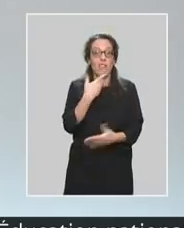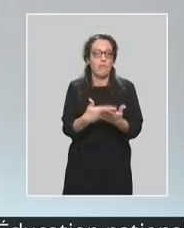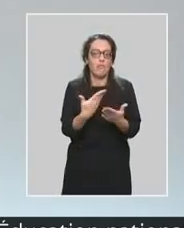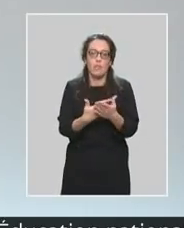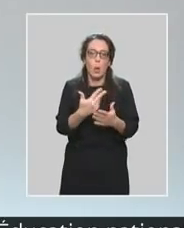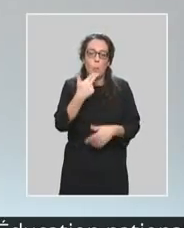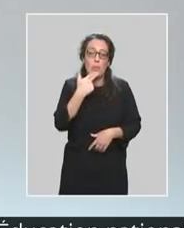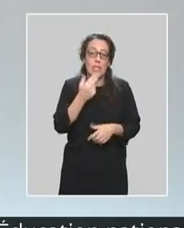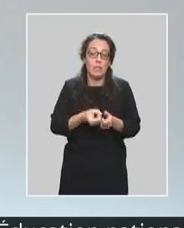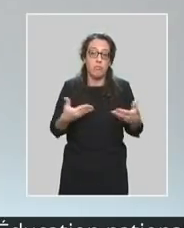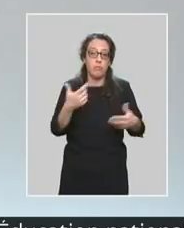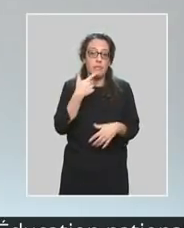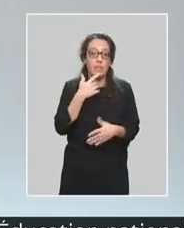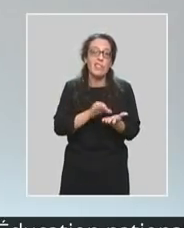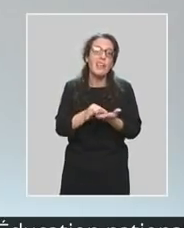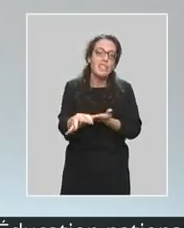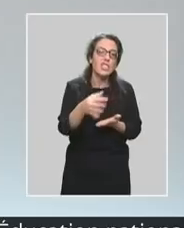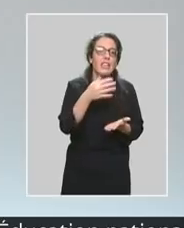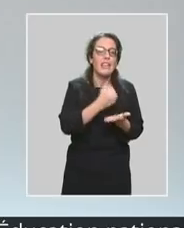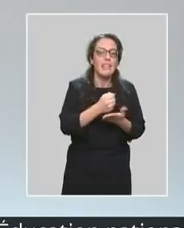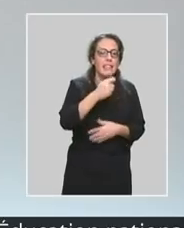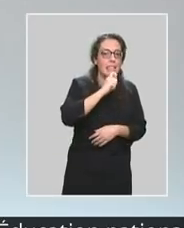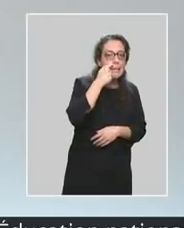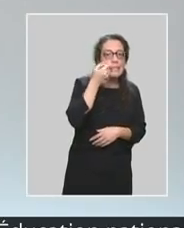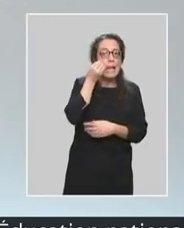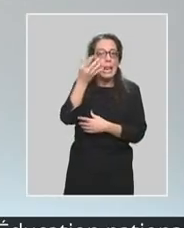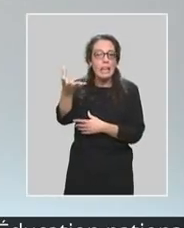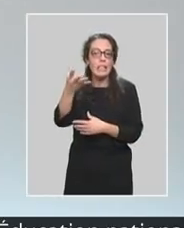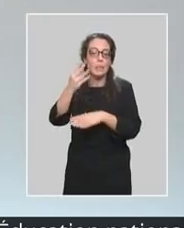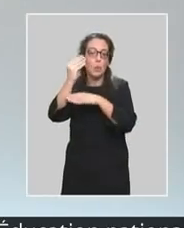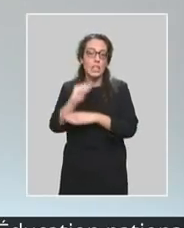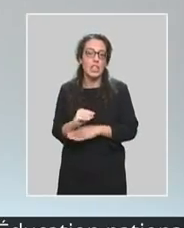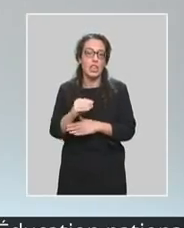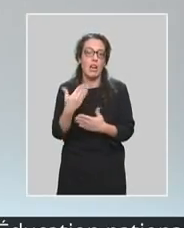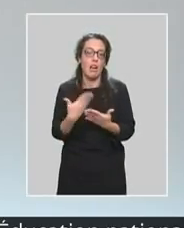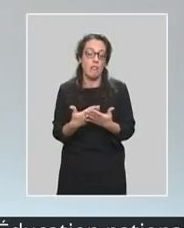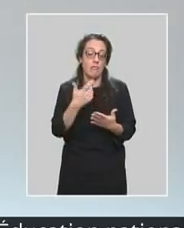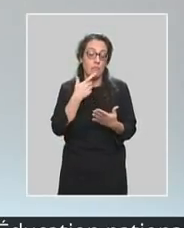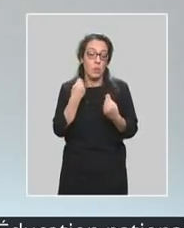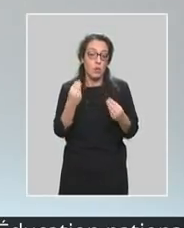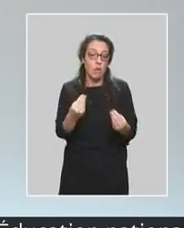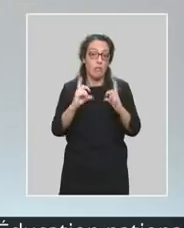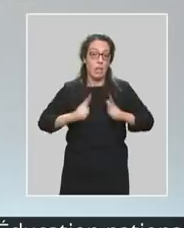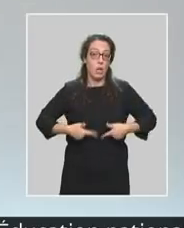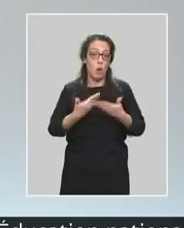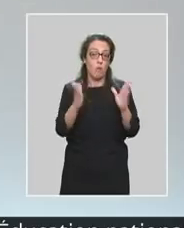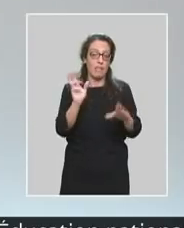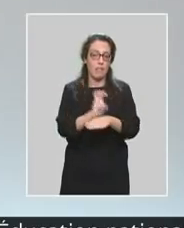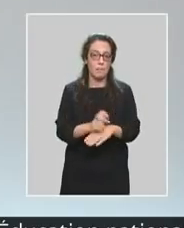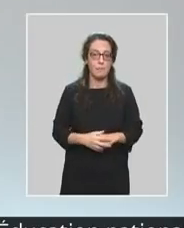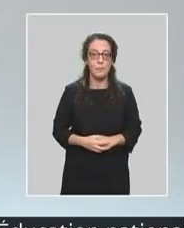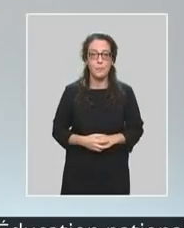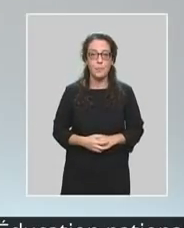levier, la fameuse stratégie tester, alerter, protéger, est ce qui nous a permis de maintenir pour l'essentiel l'école ouverte. Selon